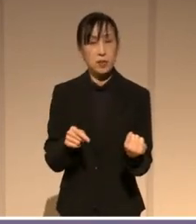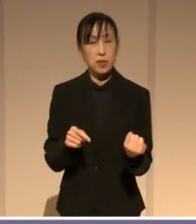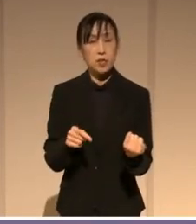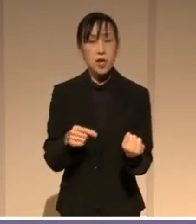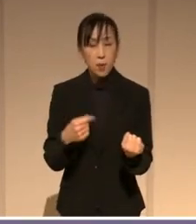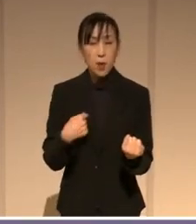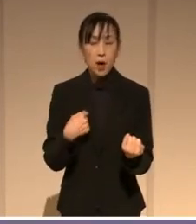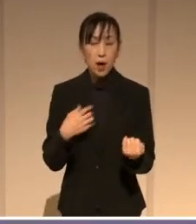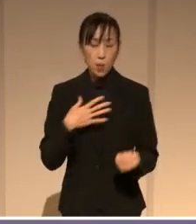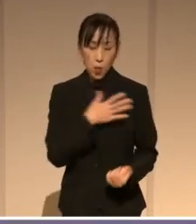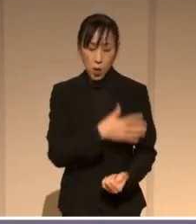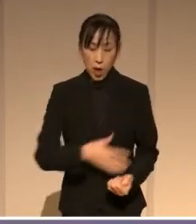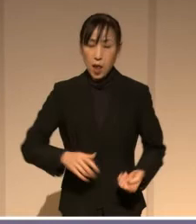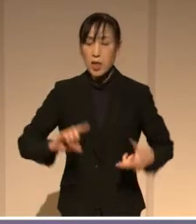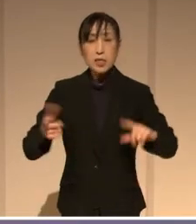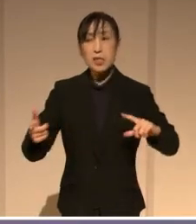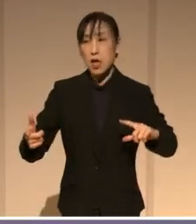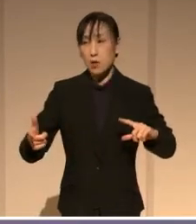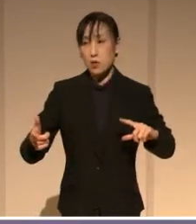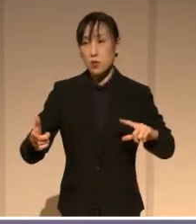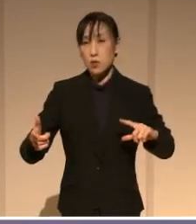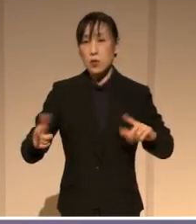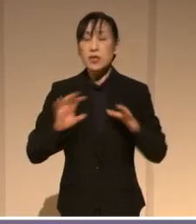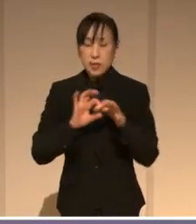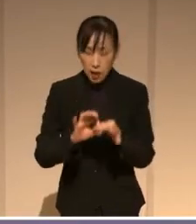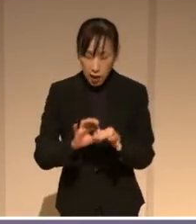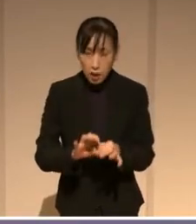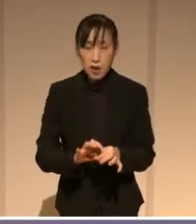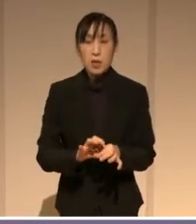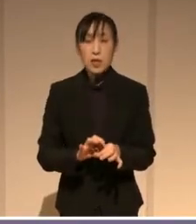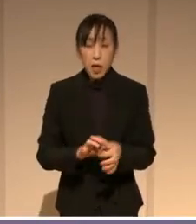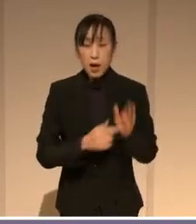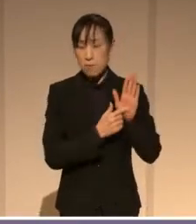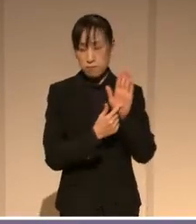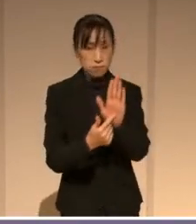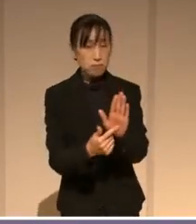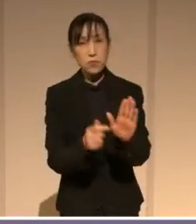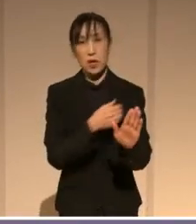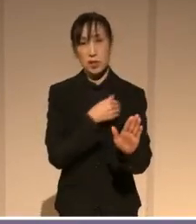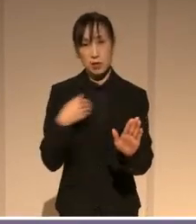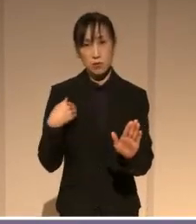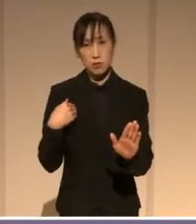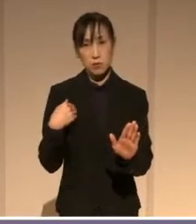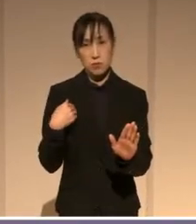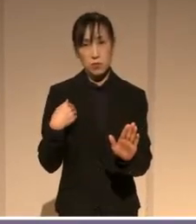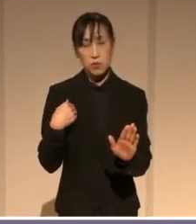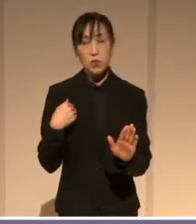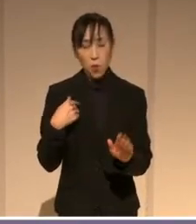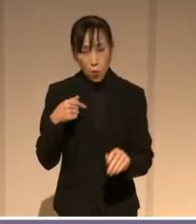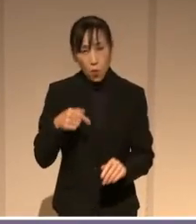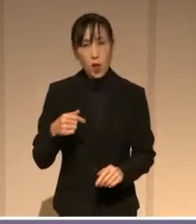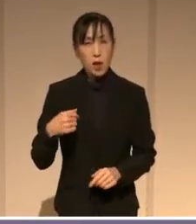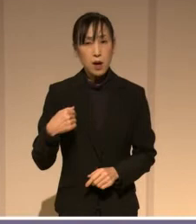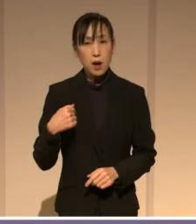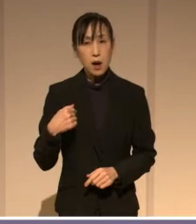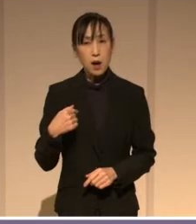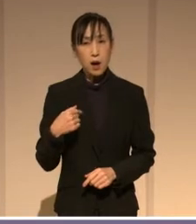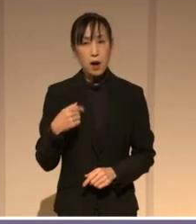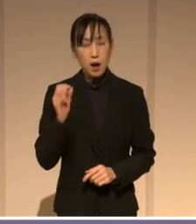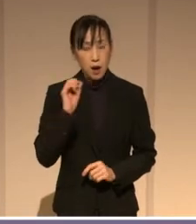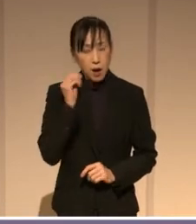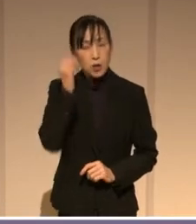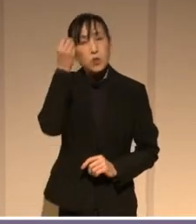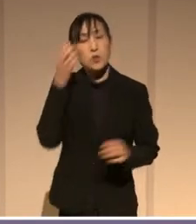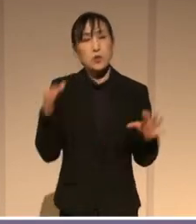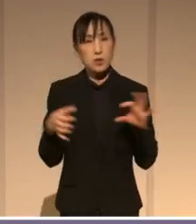パフォーマンスっていうのはなんかこう人の心を動かす要素になるんだなあっていうのが改めて実感したの